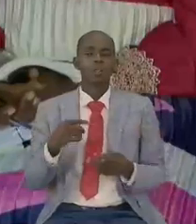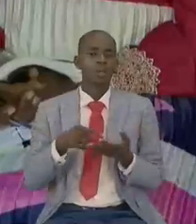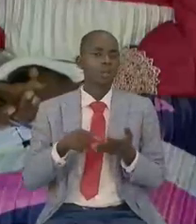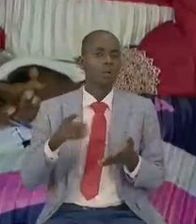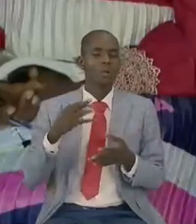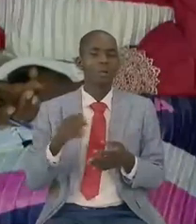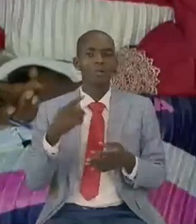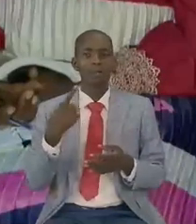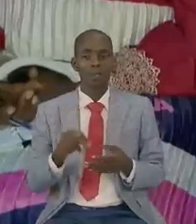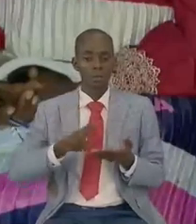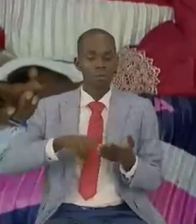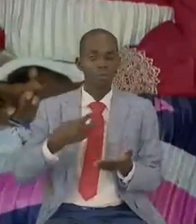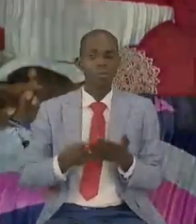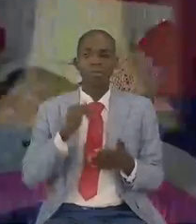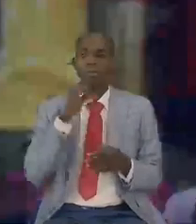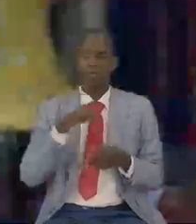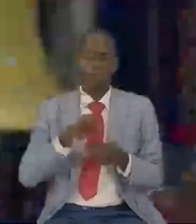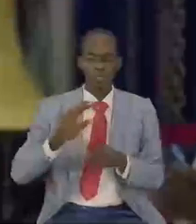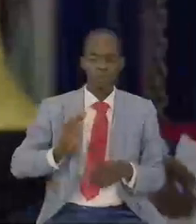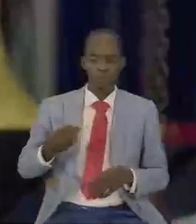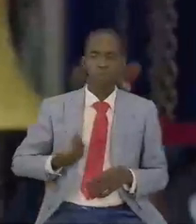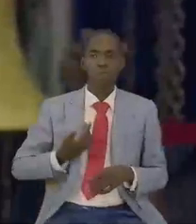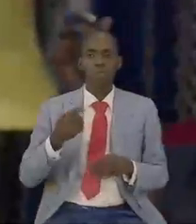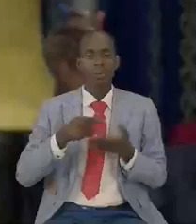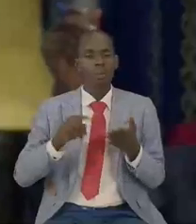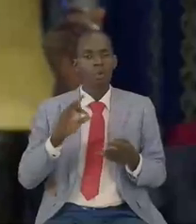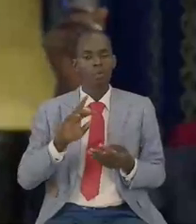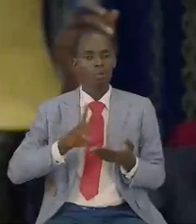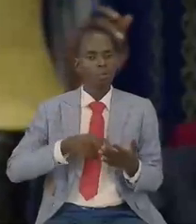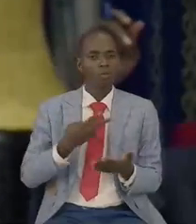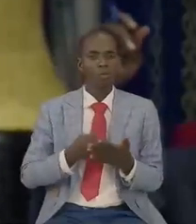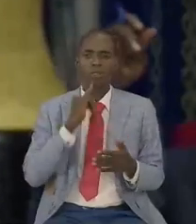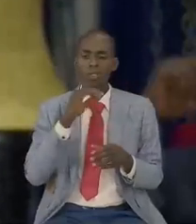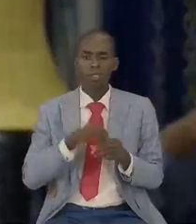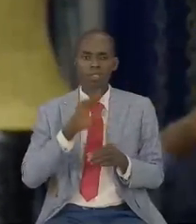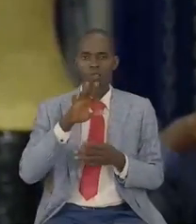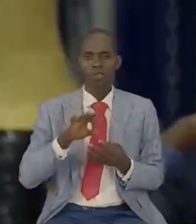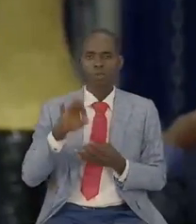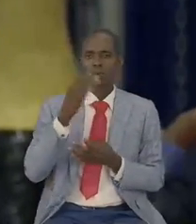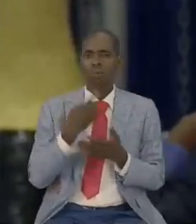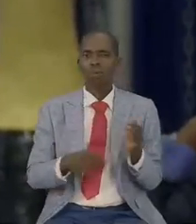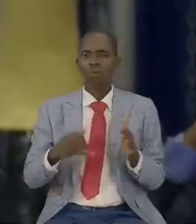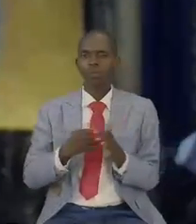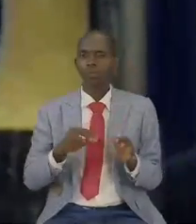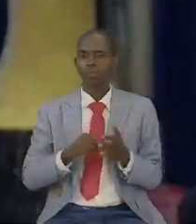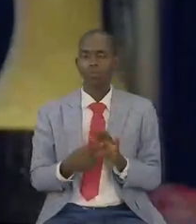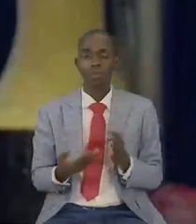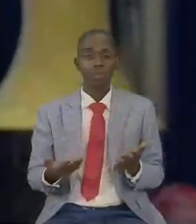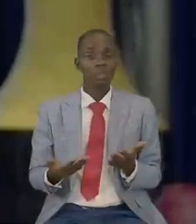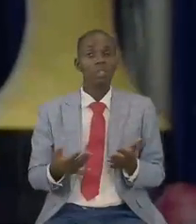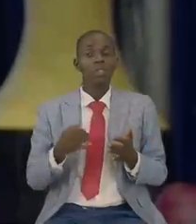la chute sont sur ton âme. Les traces de la chute sont sur ton esprit. Ça veut dire quoi? Ouais, quand quelqu'un